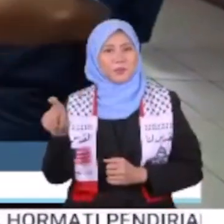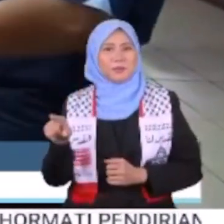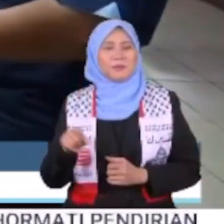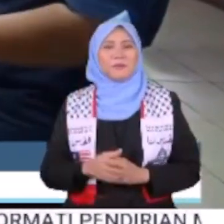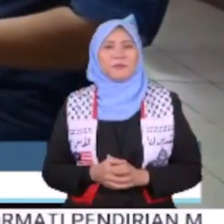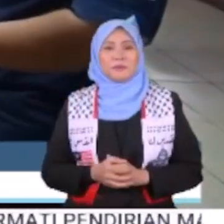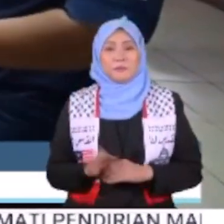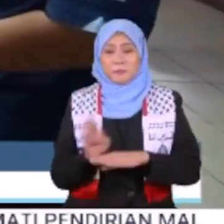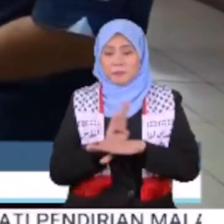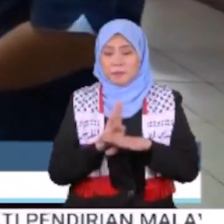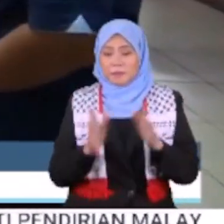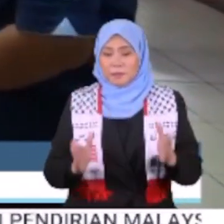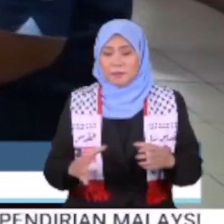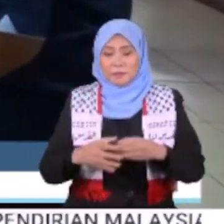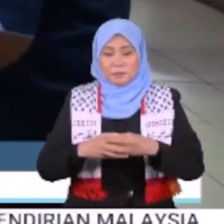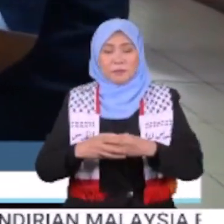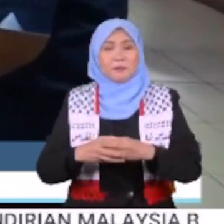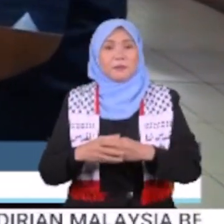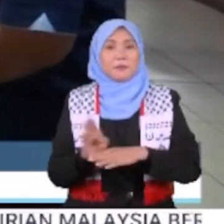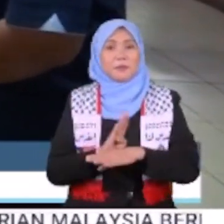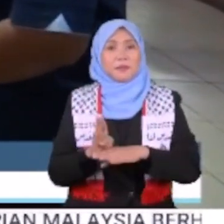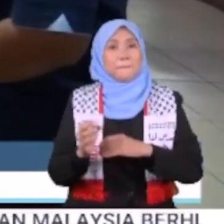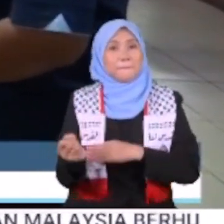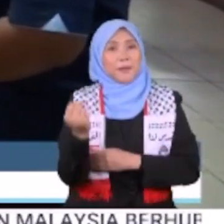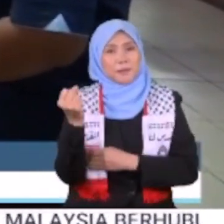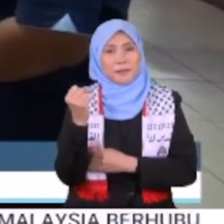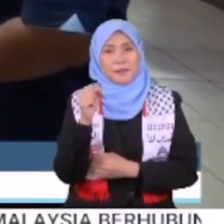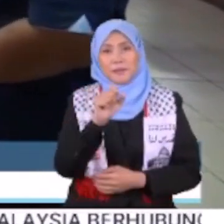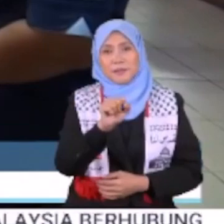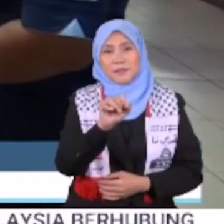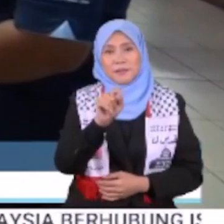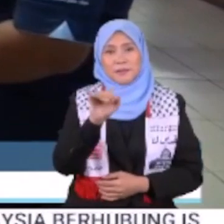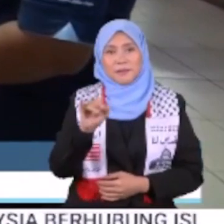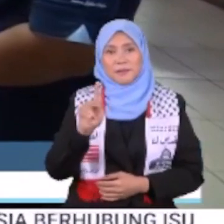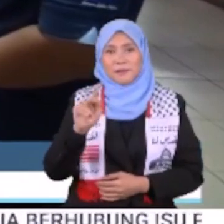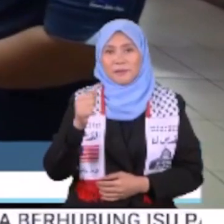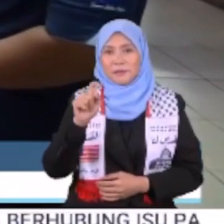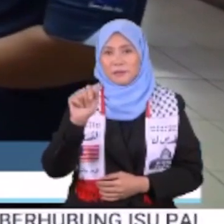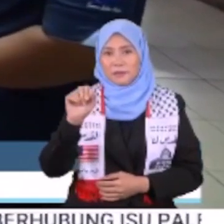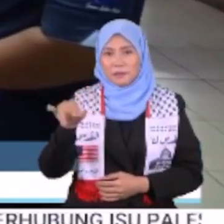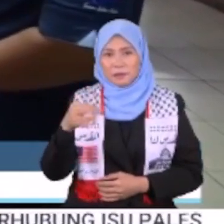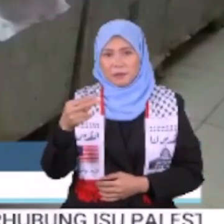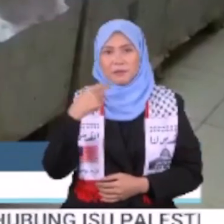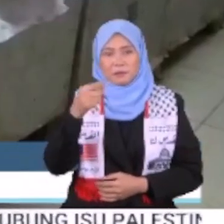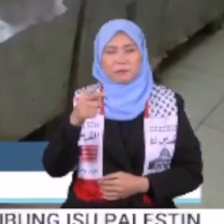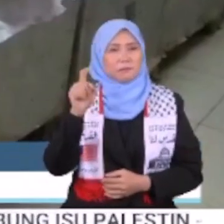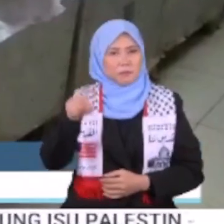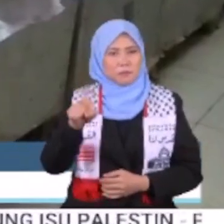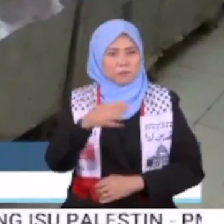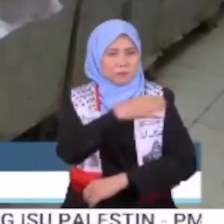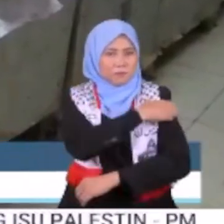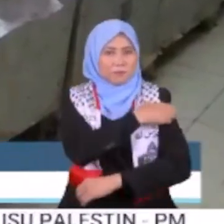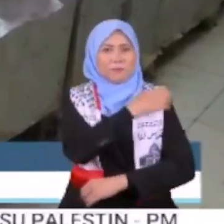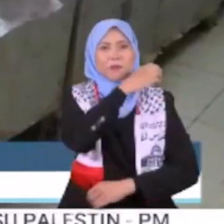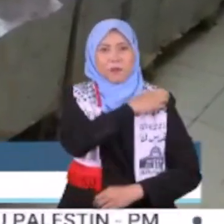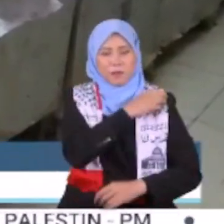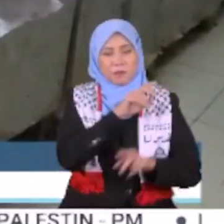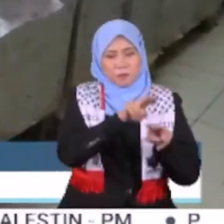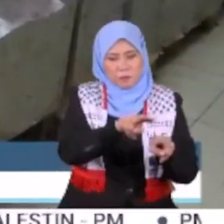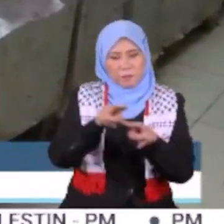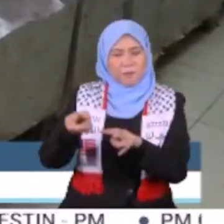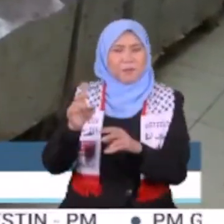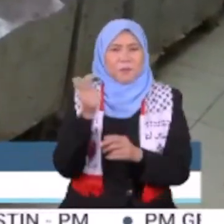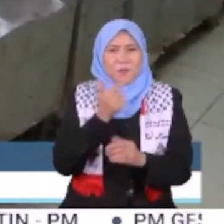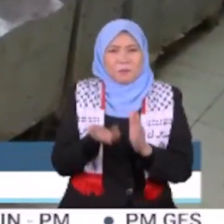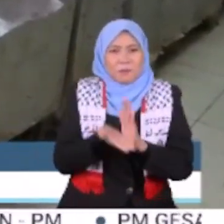Bagi pengerusi peniaga kecil Bumi Putra, Pasar Siti Khadijah, Ahmad Nazri Cik Omar pula, beliau berharap penguatkuasaan dipertingkatkan bagi memastikan tiada